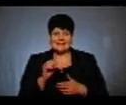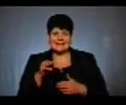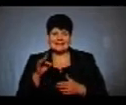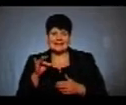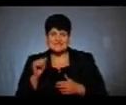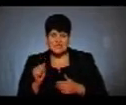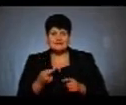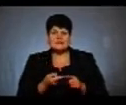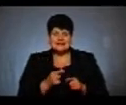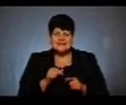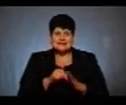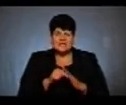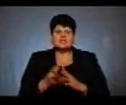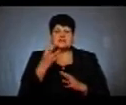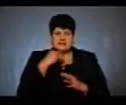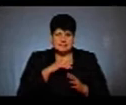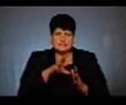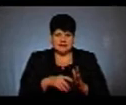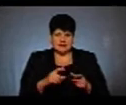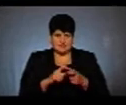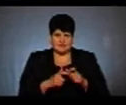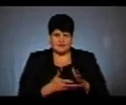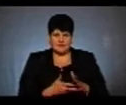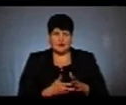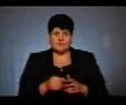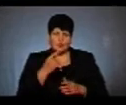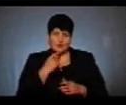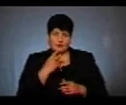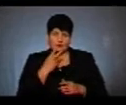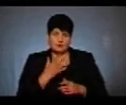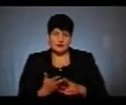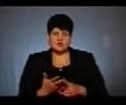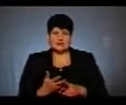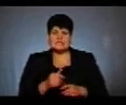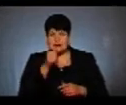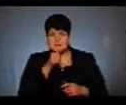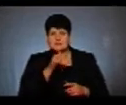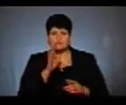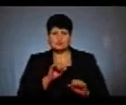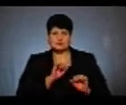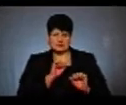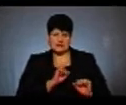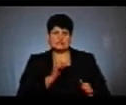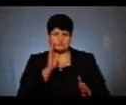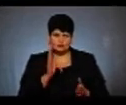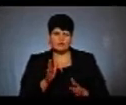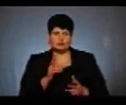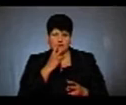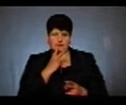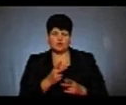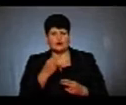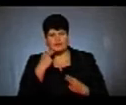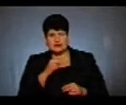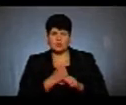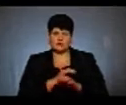тварина контактувала. Ну, а по крові буде, наскільки є напруга імунітету. За місяць вже імунітет виробляється, ми будемо знати, наскільки ефективна та робота. А